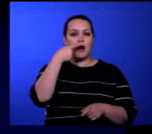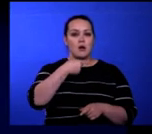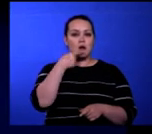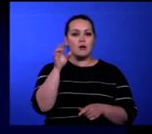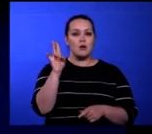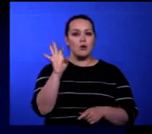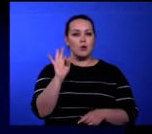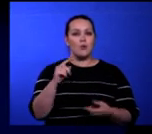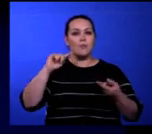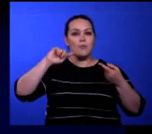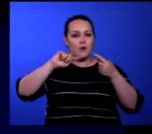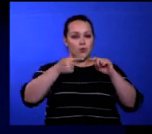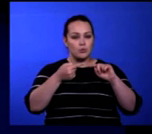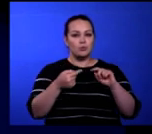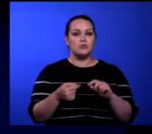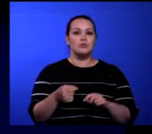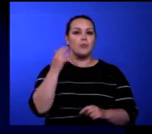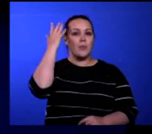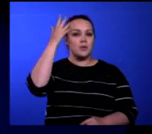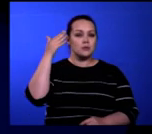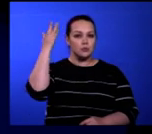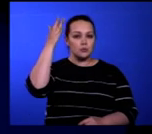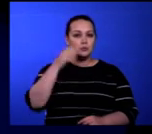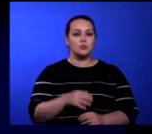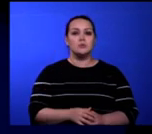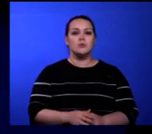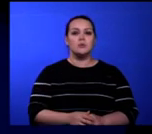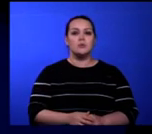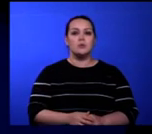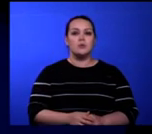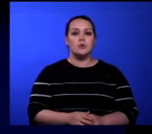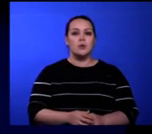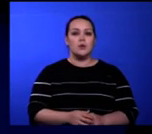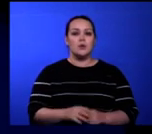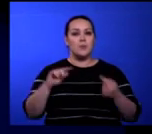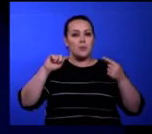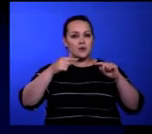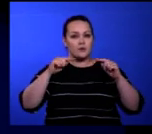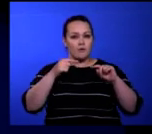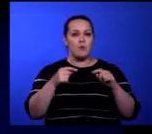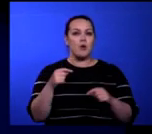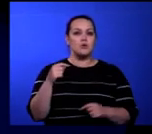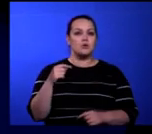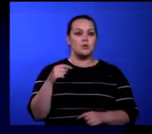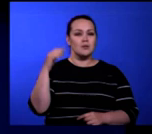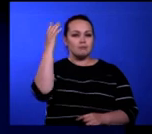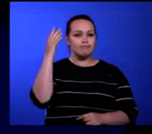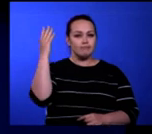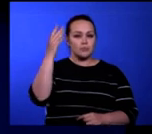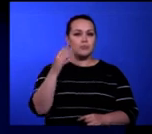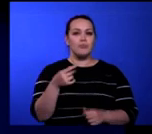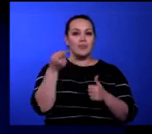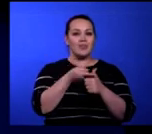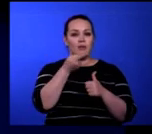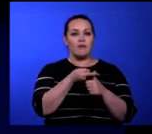но противоположные по смыслу или имеющие противоположное значение. Тогда назовите